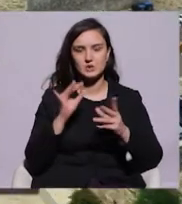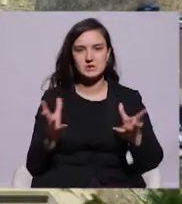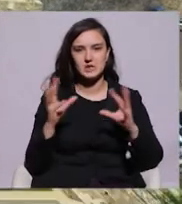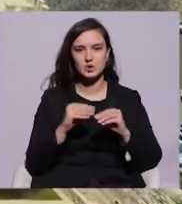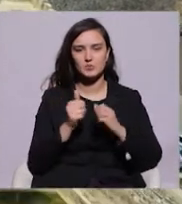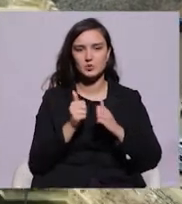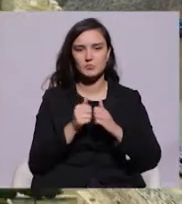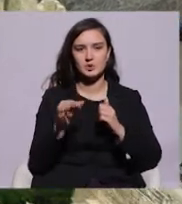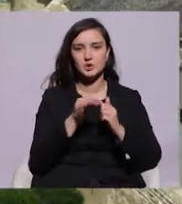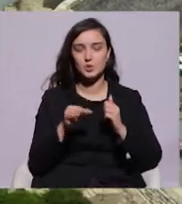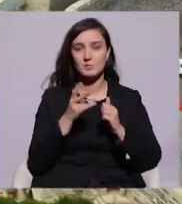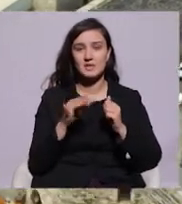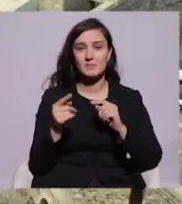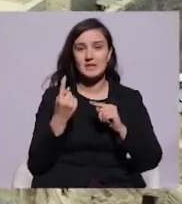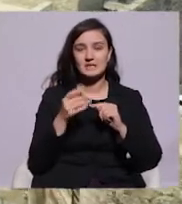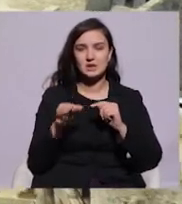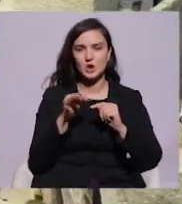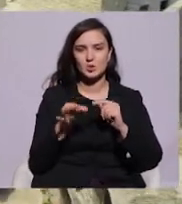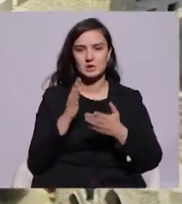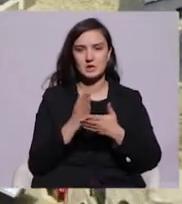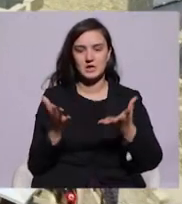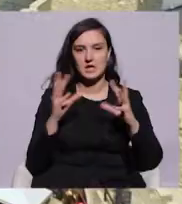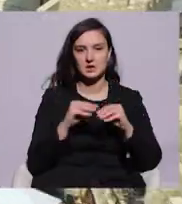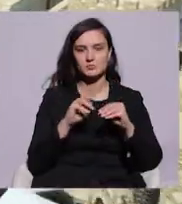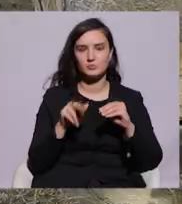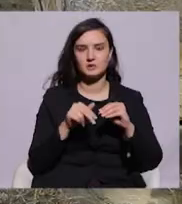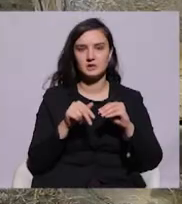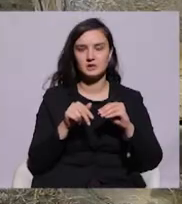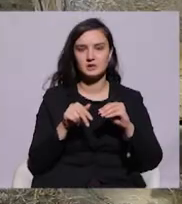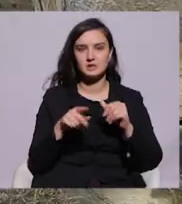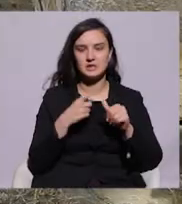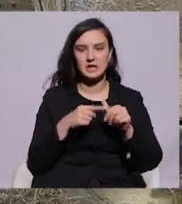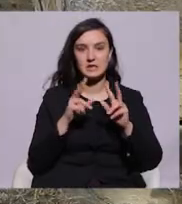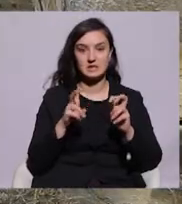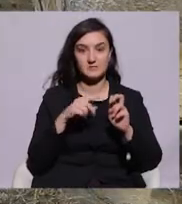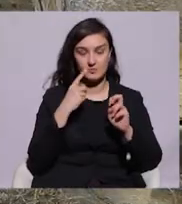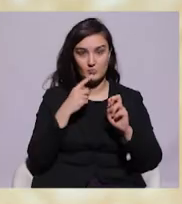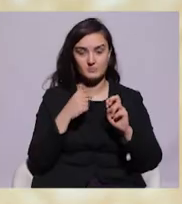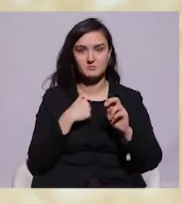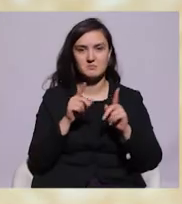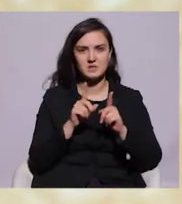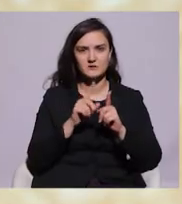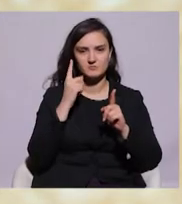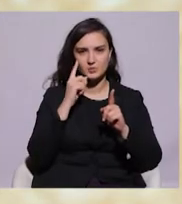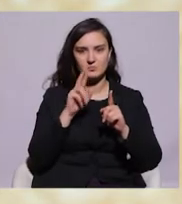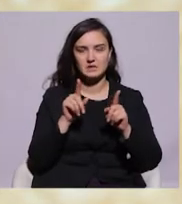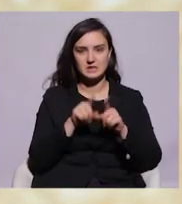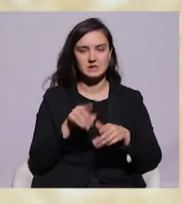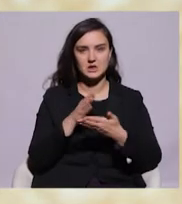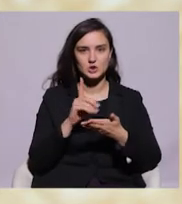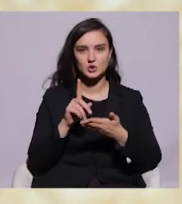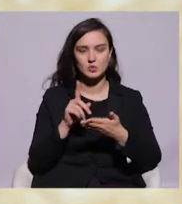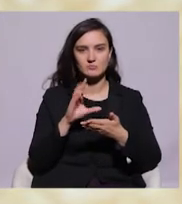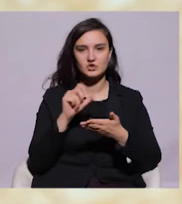მქონე მეზობელი რეგიონებია, თუმცა ისინი ერთ რეგიონად არიან გაერთიანებული და სამცხე-ჯავახეთის სახელით ვიხსენიებთ. მე მაინც ფიქრობდა ასეა,